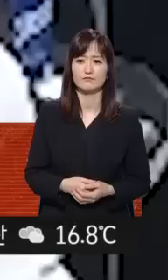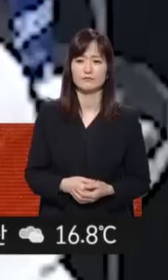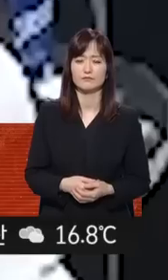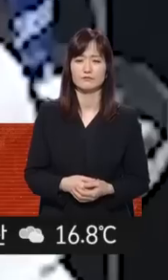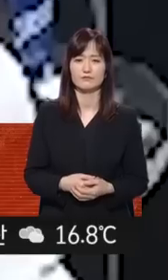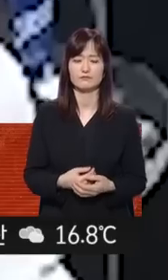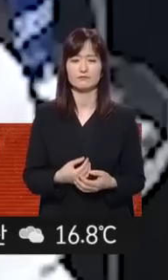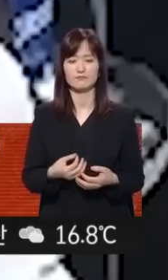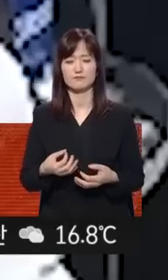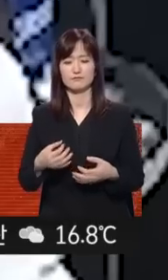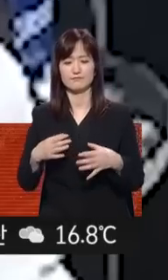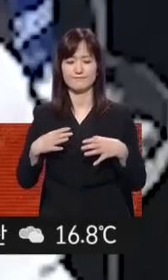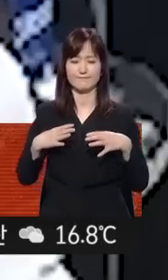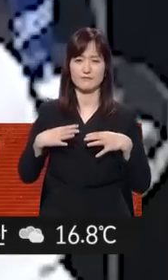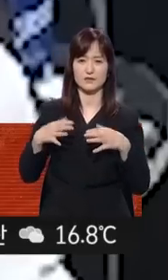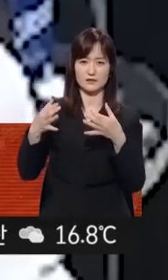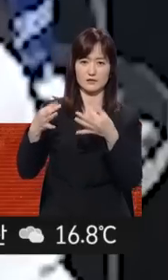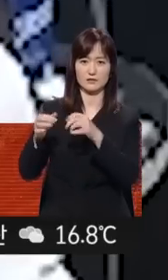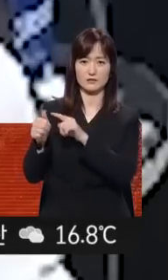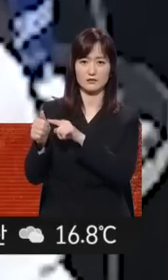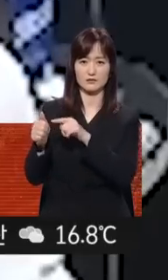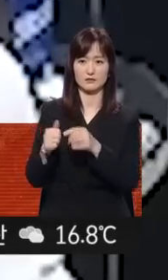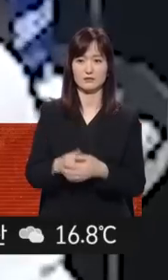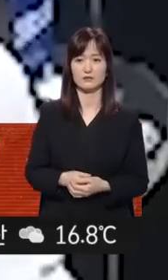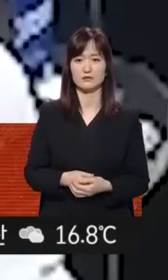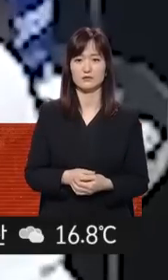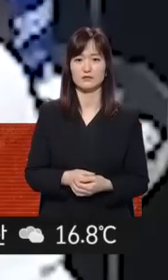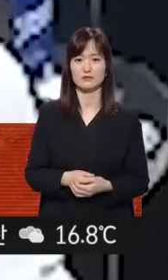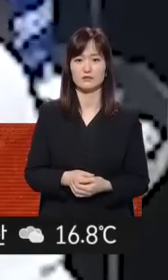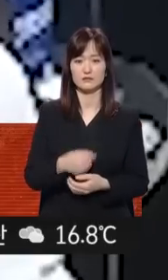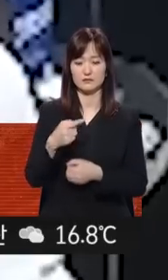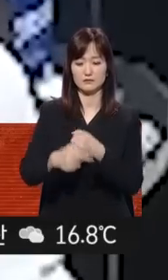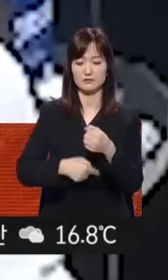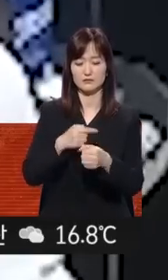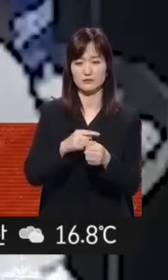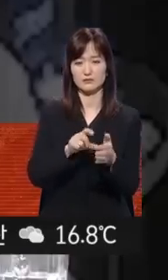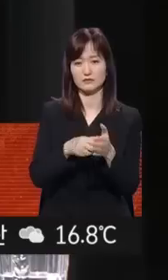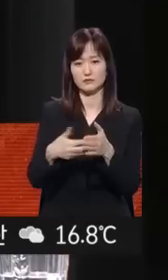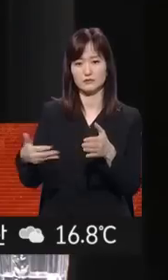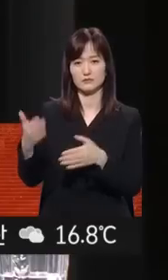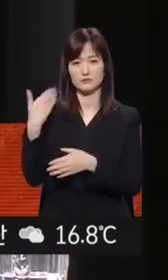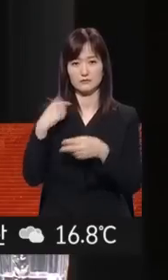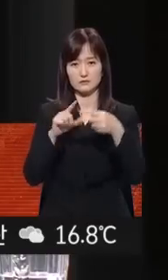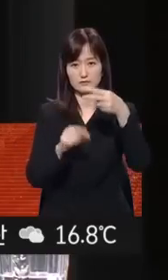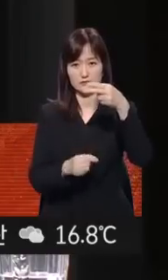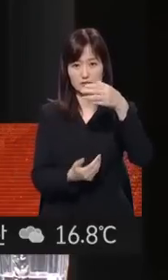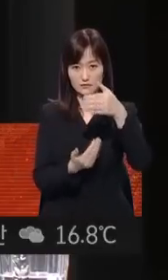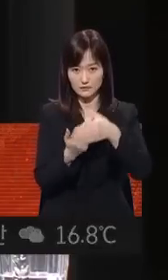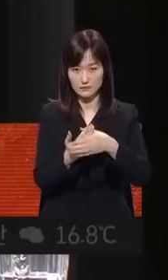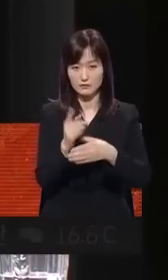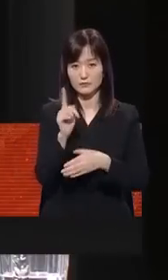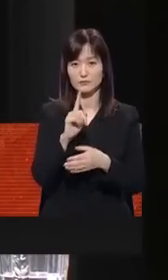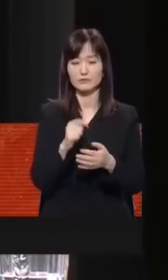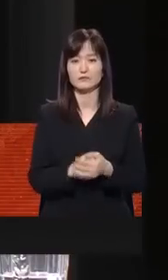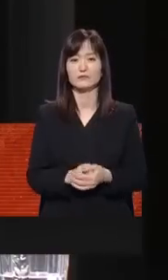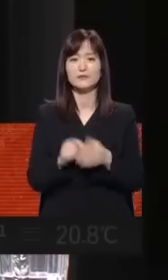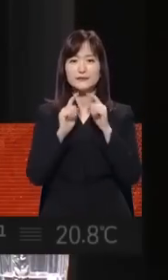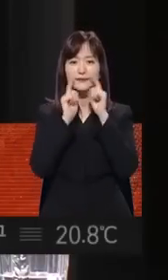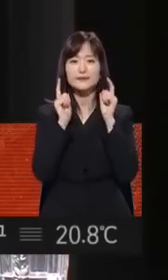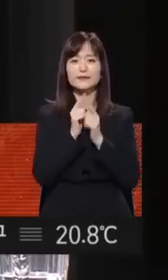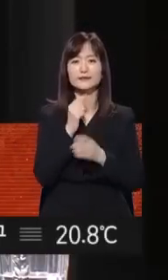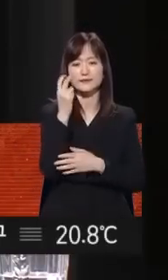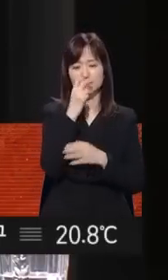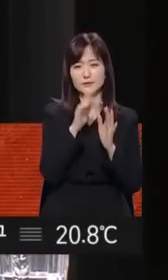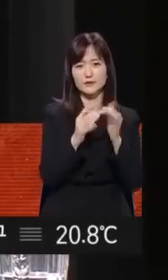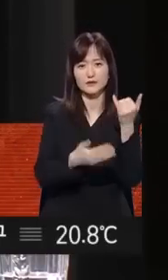허세를 부리던 가해자 그렇게 실제로 유야 1년이 흐른 지난 2월에이 사건이 한 아 진짜 사설